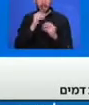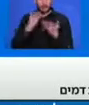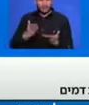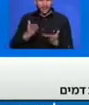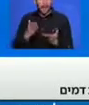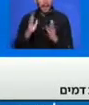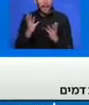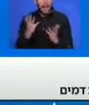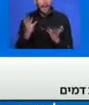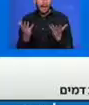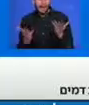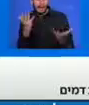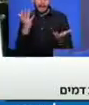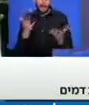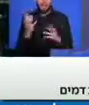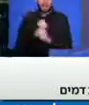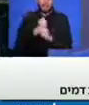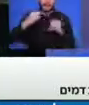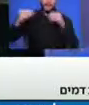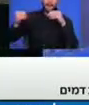איך באמת הוא מצליח, אתה יודע,